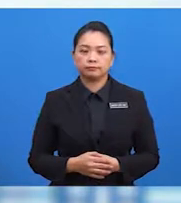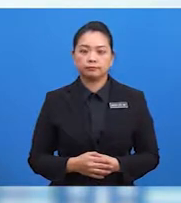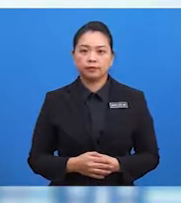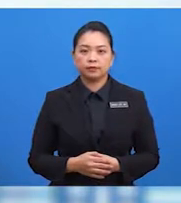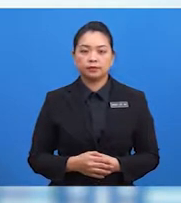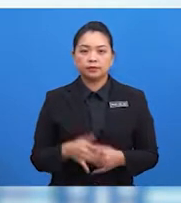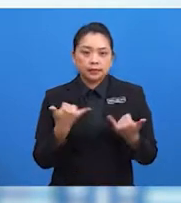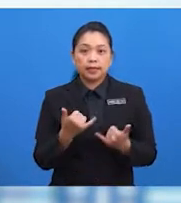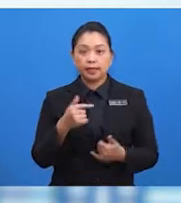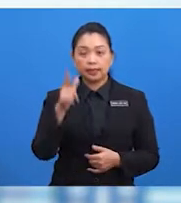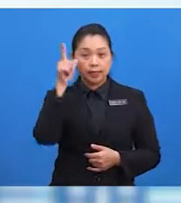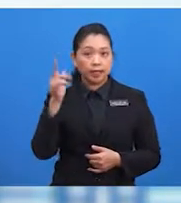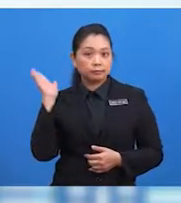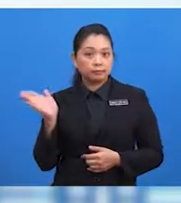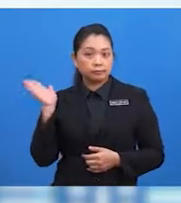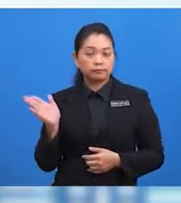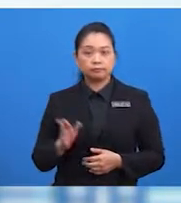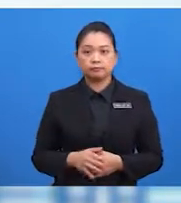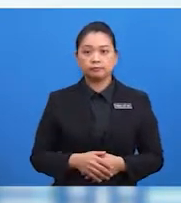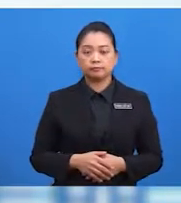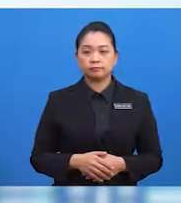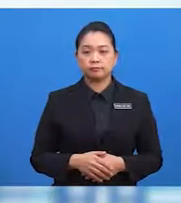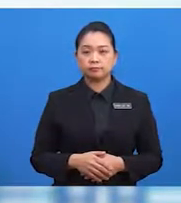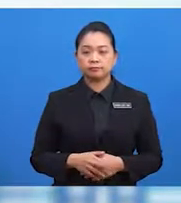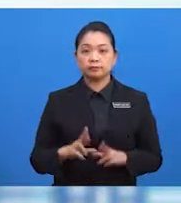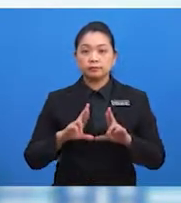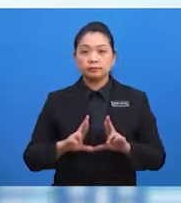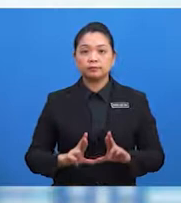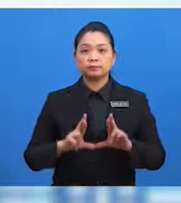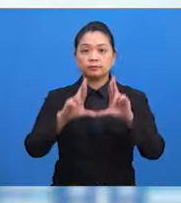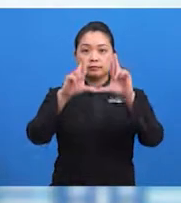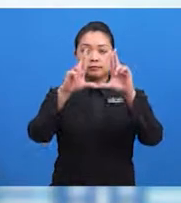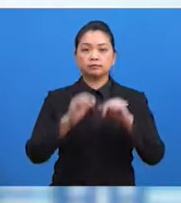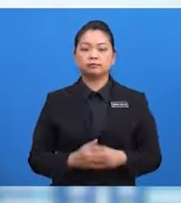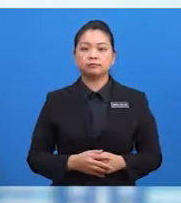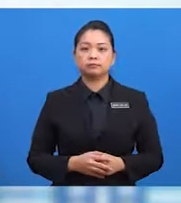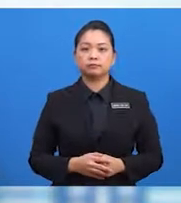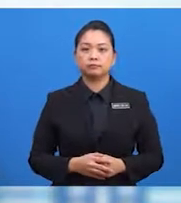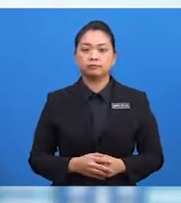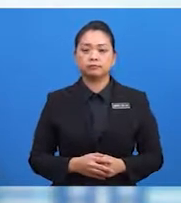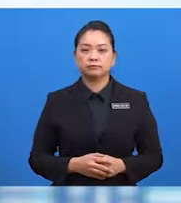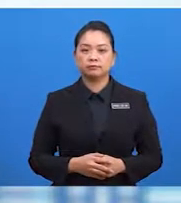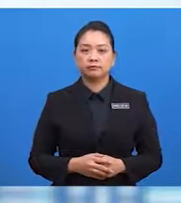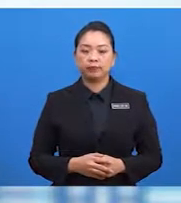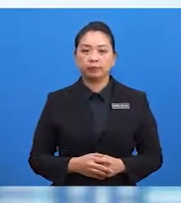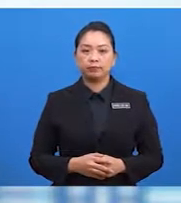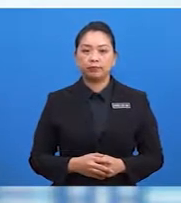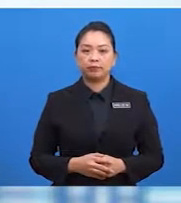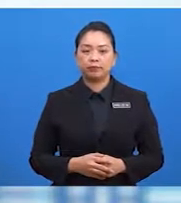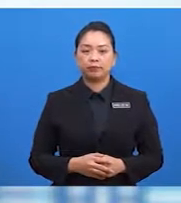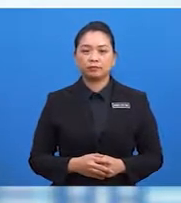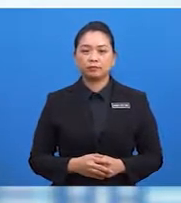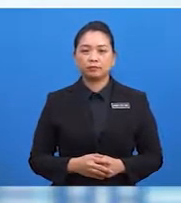Cuba lihat gambar seterusnya. Ini adalah mercu tanda dan ikon Kuala Lumpur. Menara ini